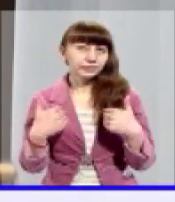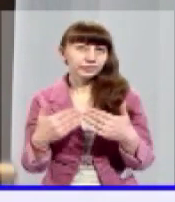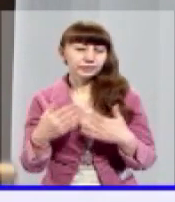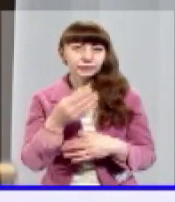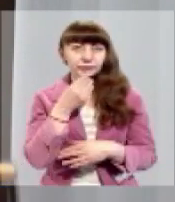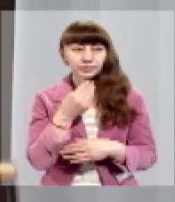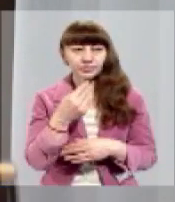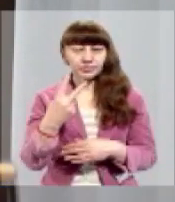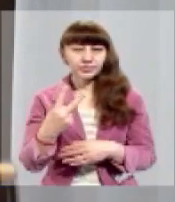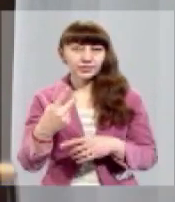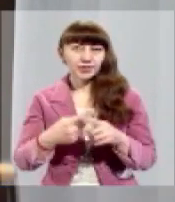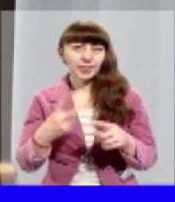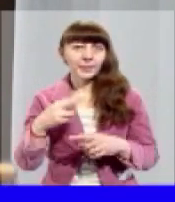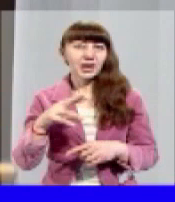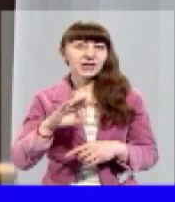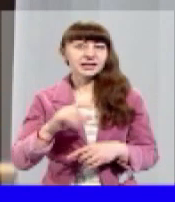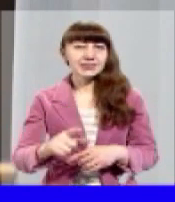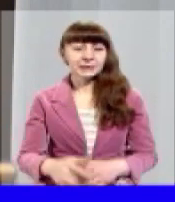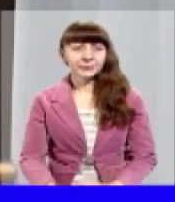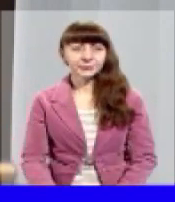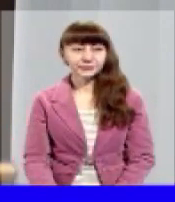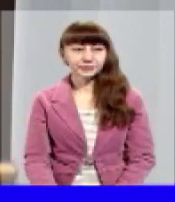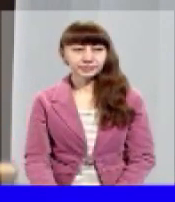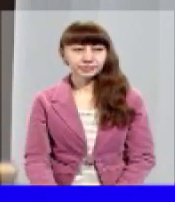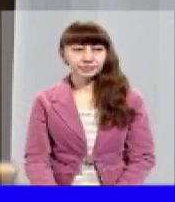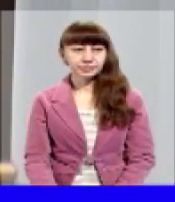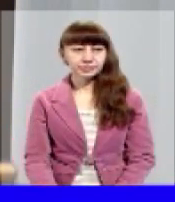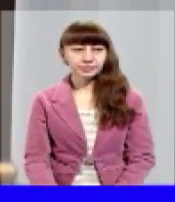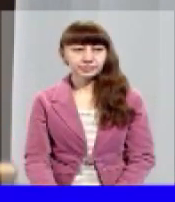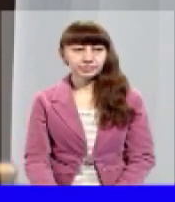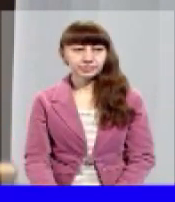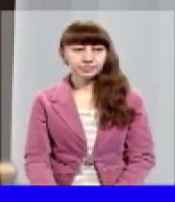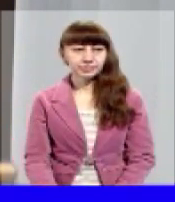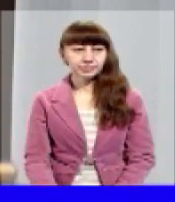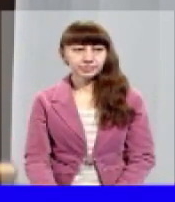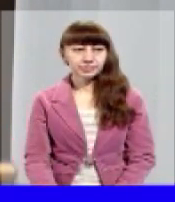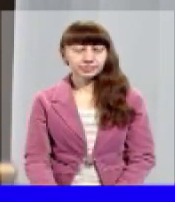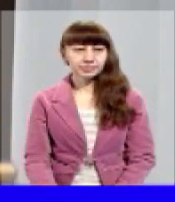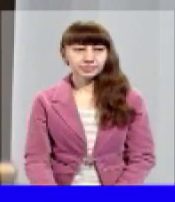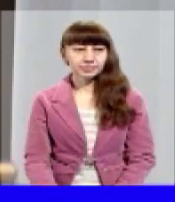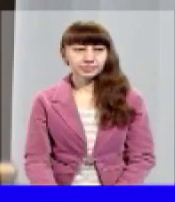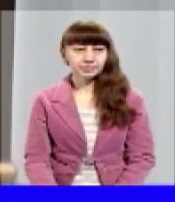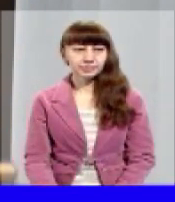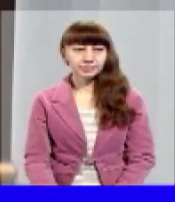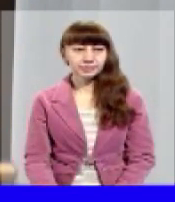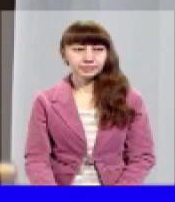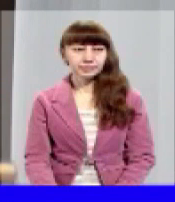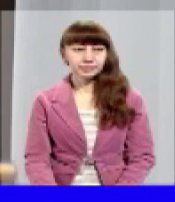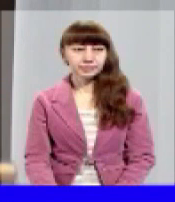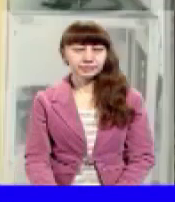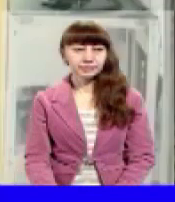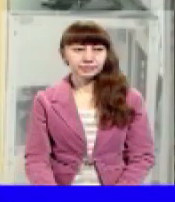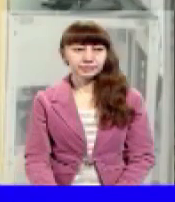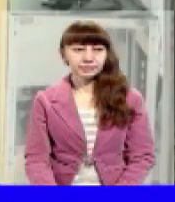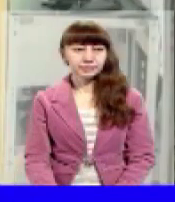секторында 656 миллиард теңгеге, өңдеу секторында 1,9 триллион теңгеге өнім